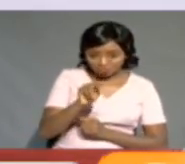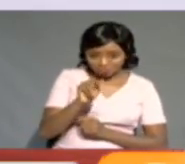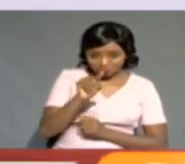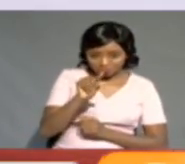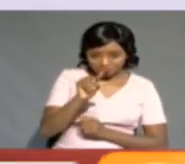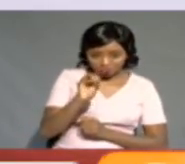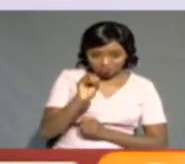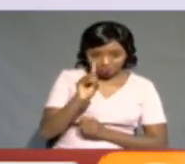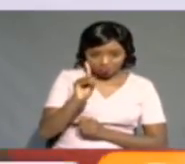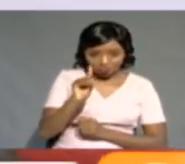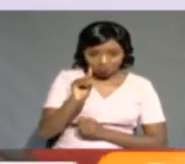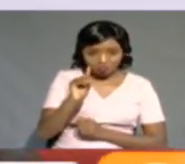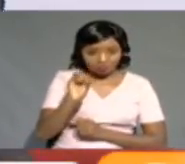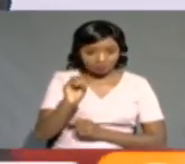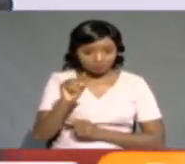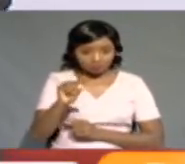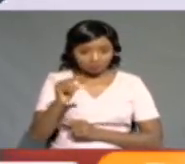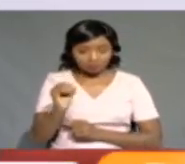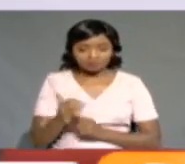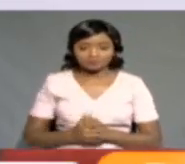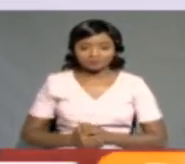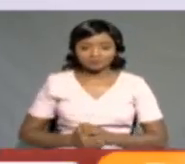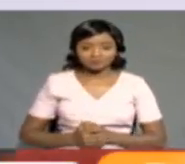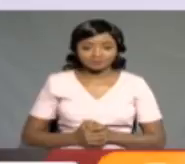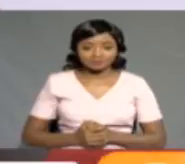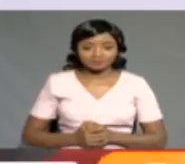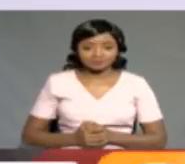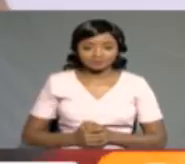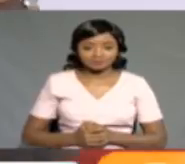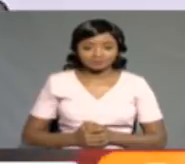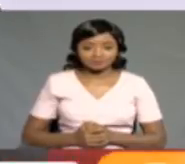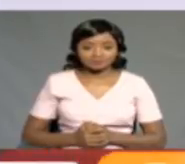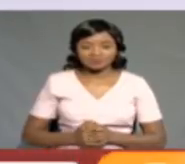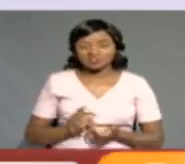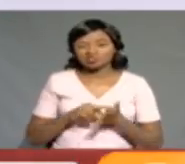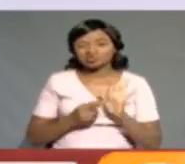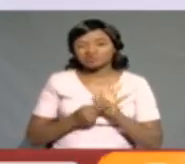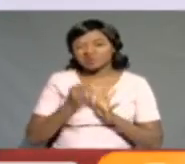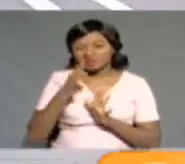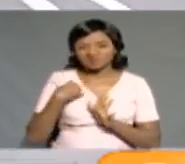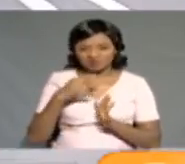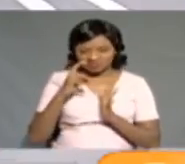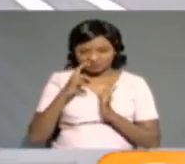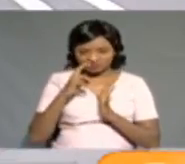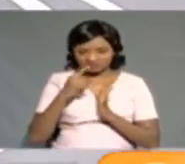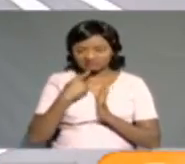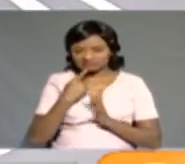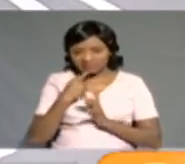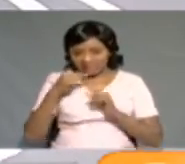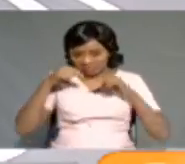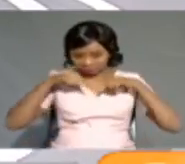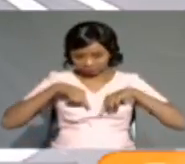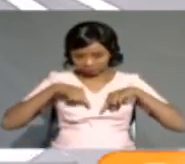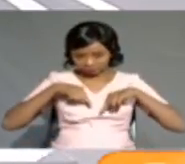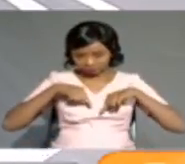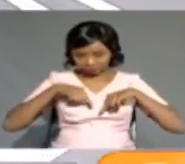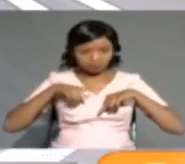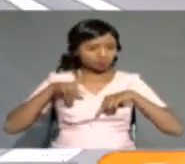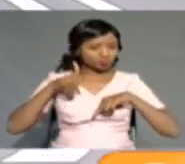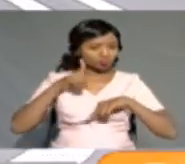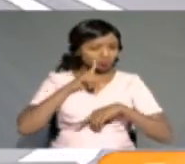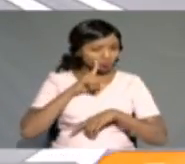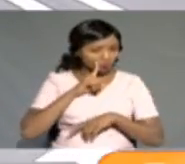Hebu tuambieni mitajo ya siku za wiki. Maana mimi najua tukirudi nyuma leo, jana. Ndiyo. Kisha